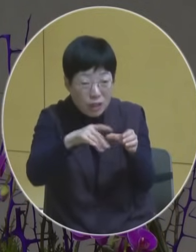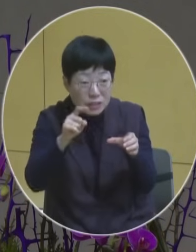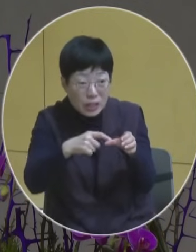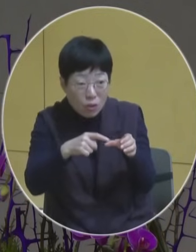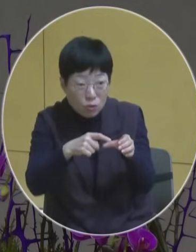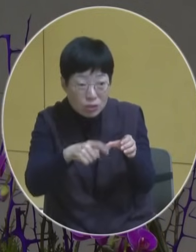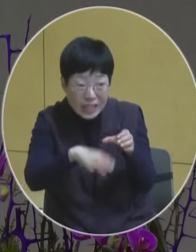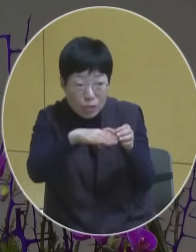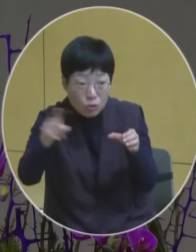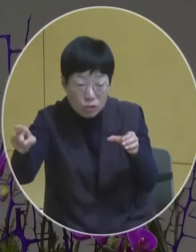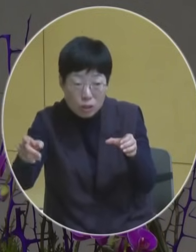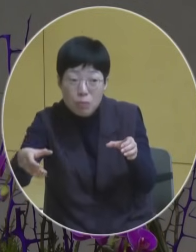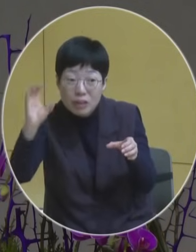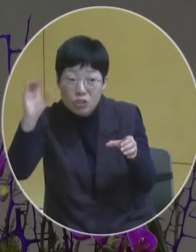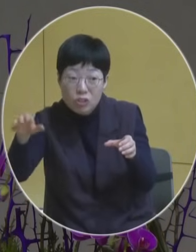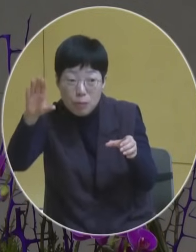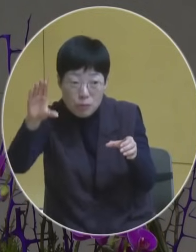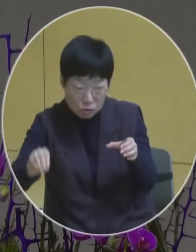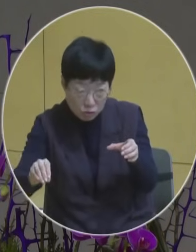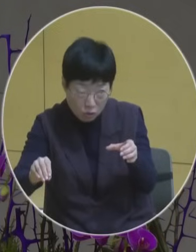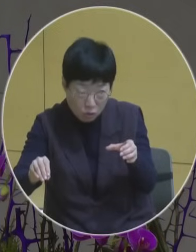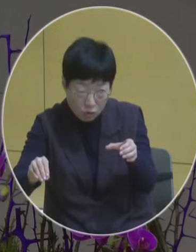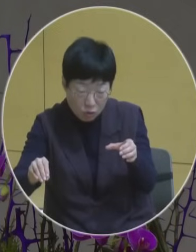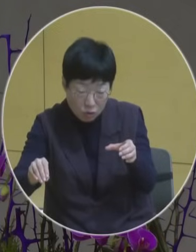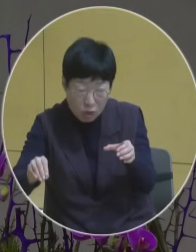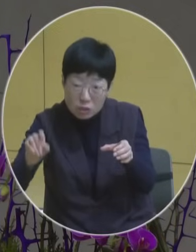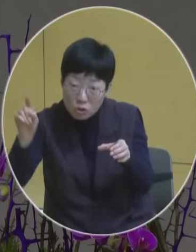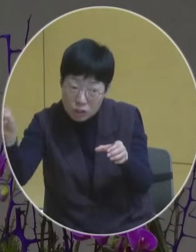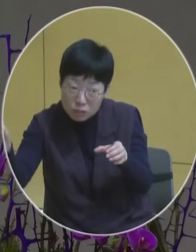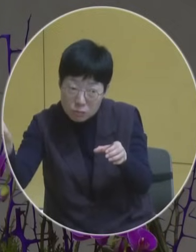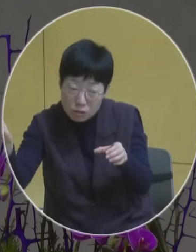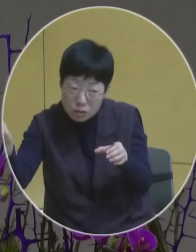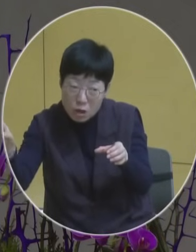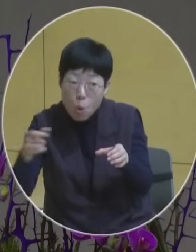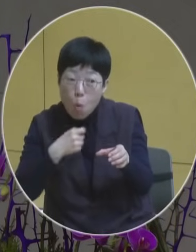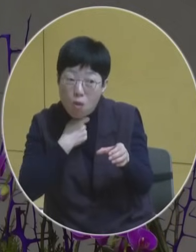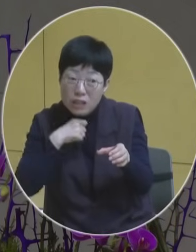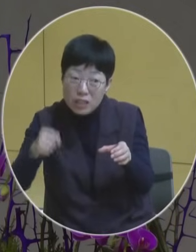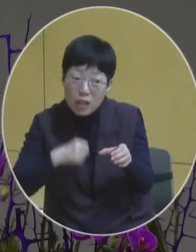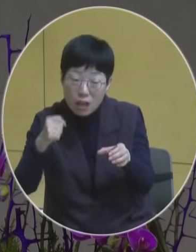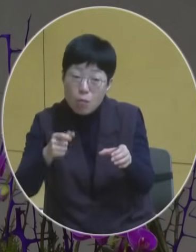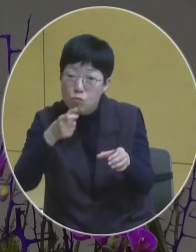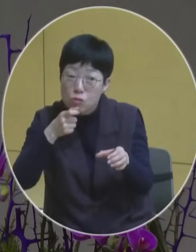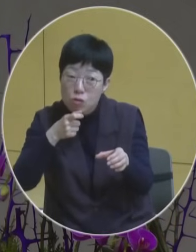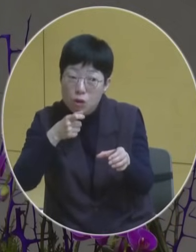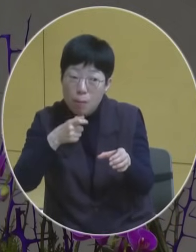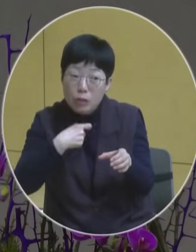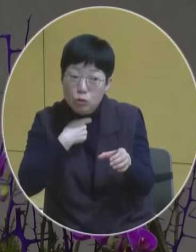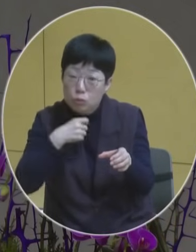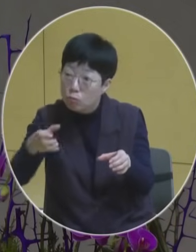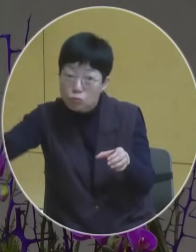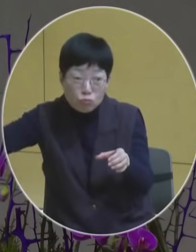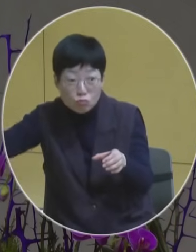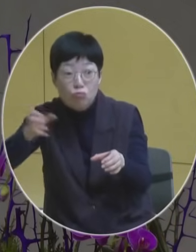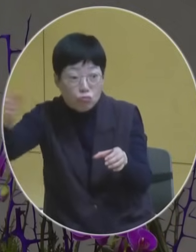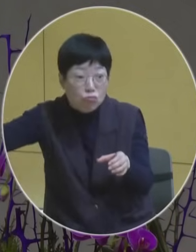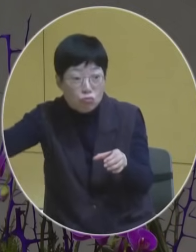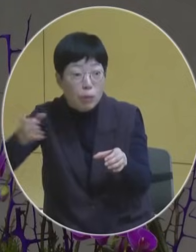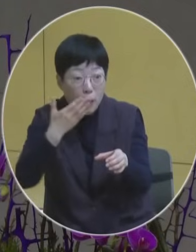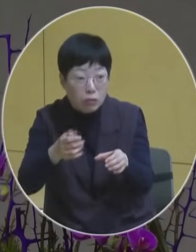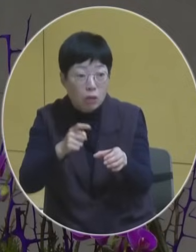제 물은 차 있고 선생님 물은 비어져 있습니다. 선생님은 자기가 원할 때 물을 마시면 마실 수 있죠.